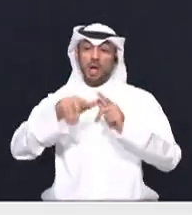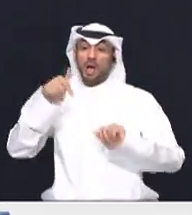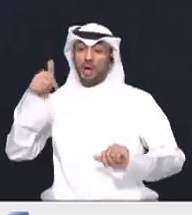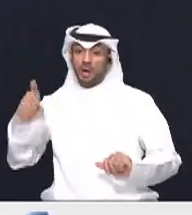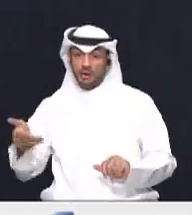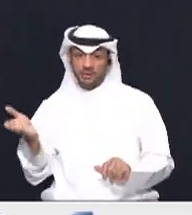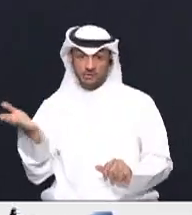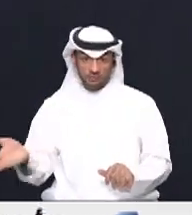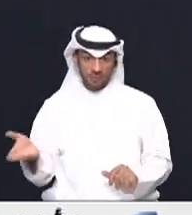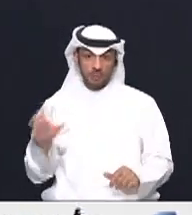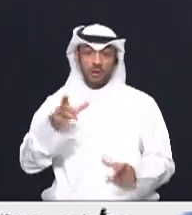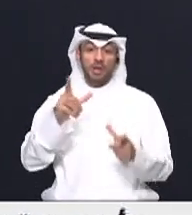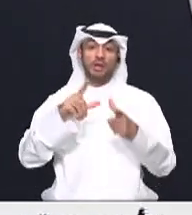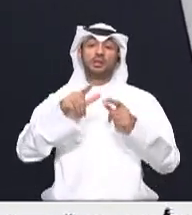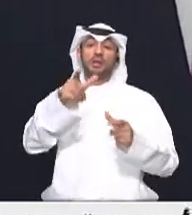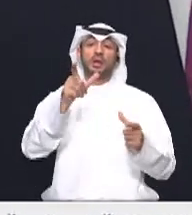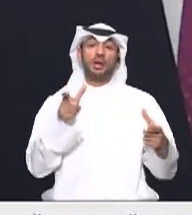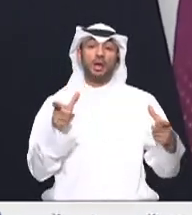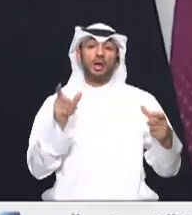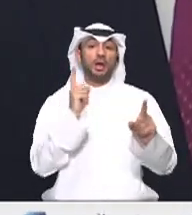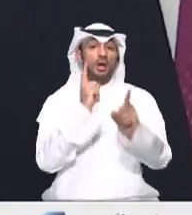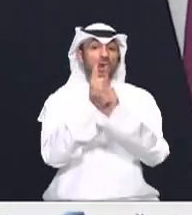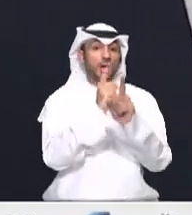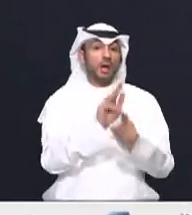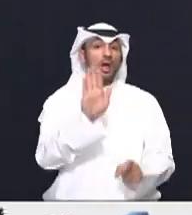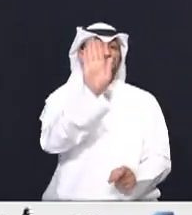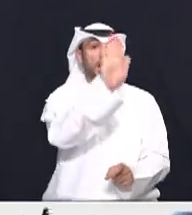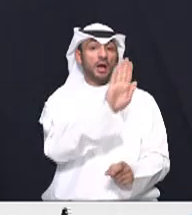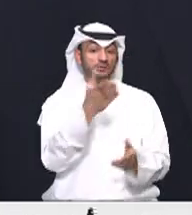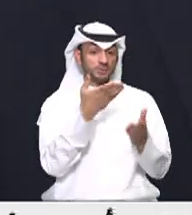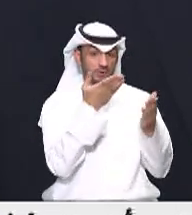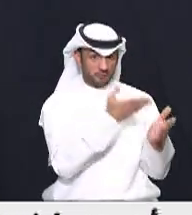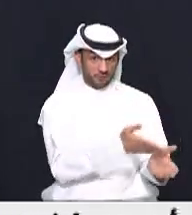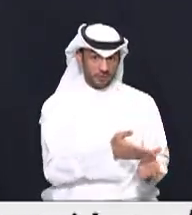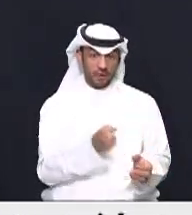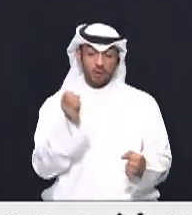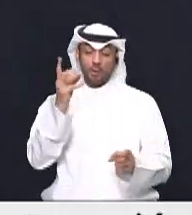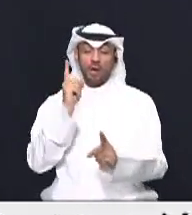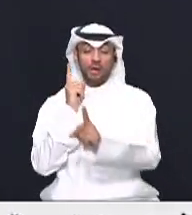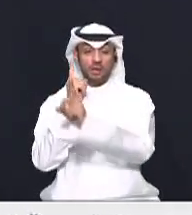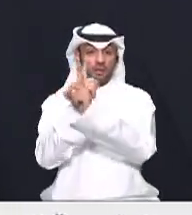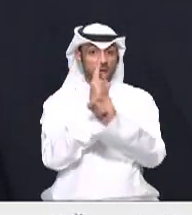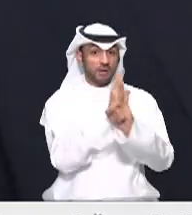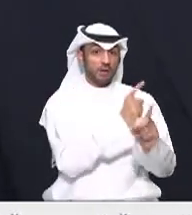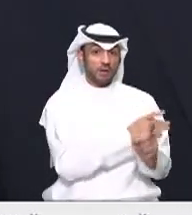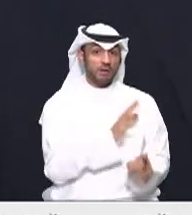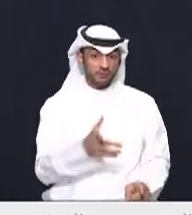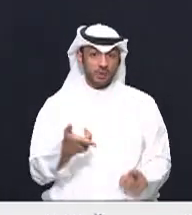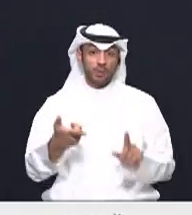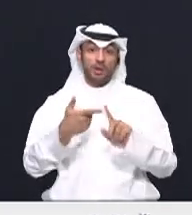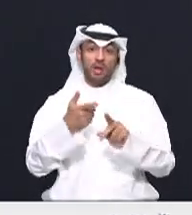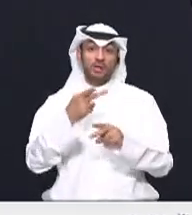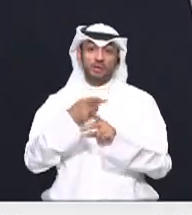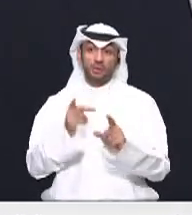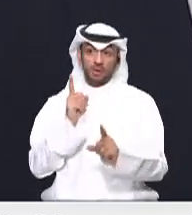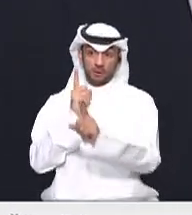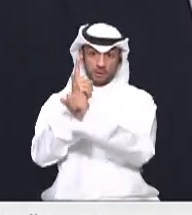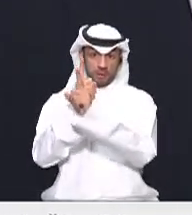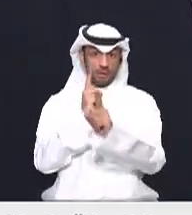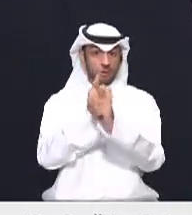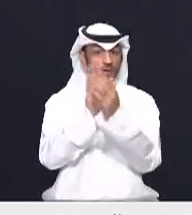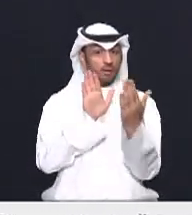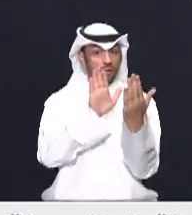من الدول القارية المشاركة لنا في قارة آسيا. وهناك لقاءات عديدة أيضا في أو